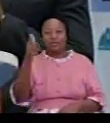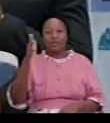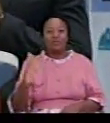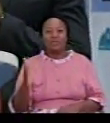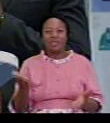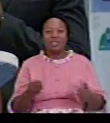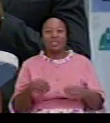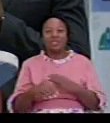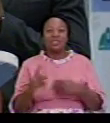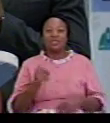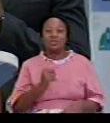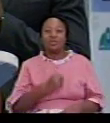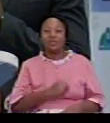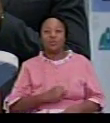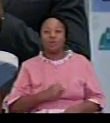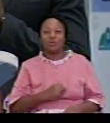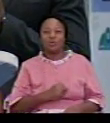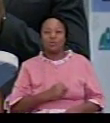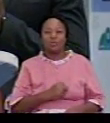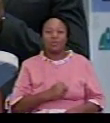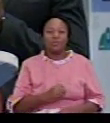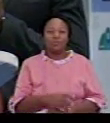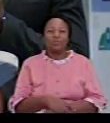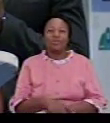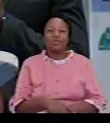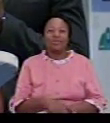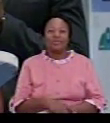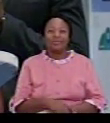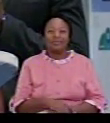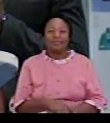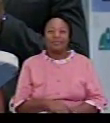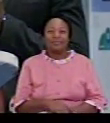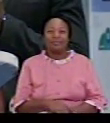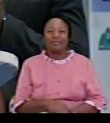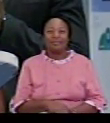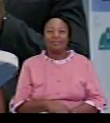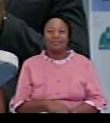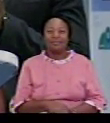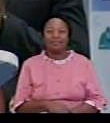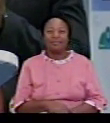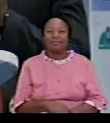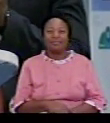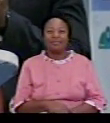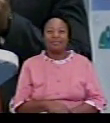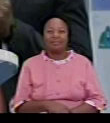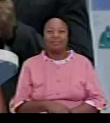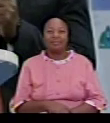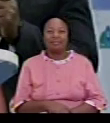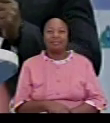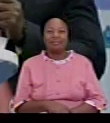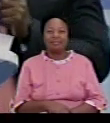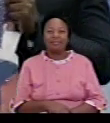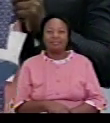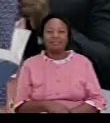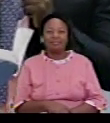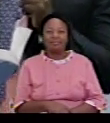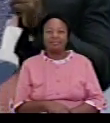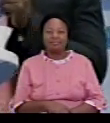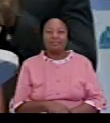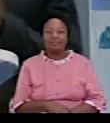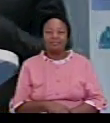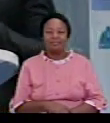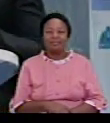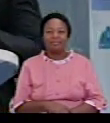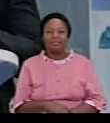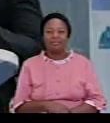Il est le président du Conseil chrétien. He is also